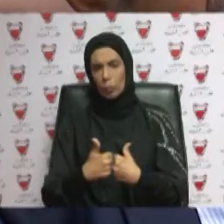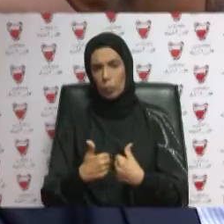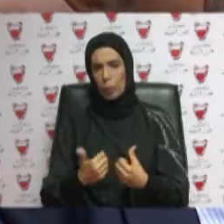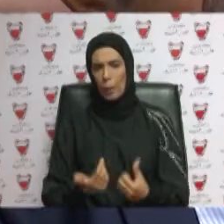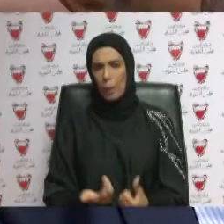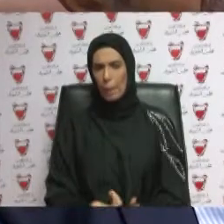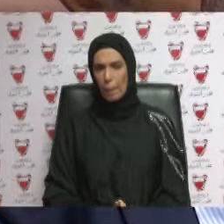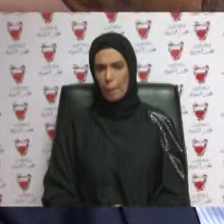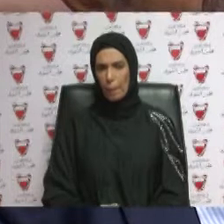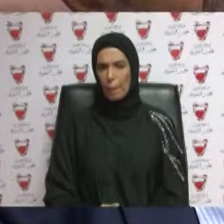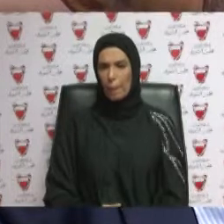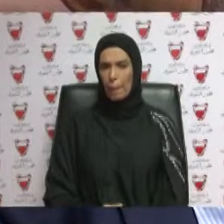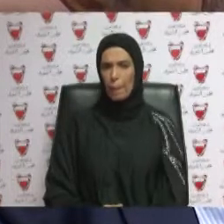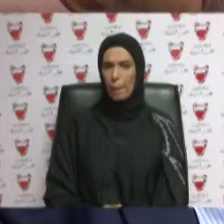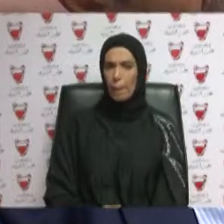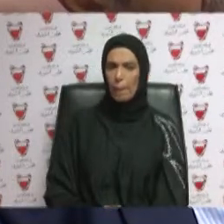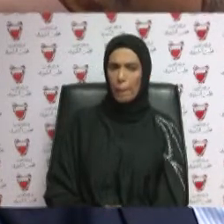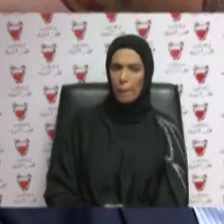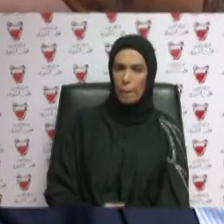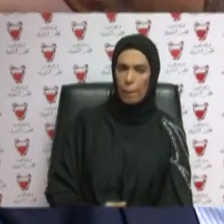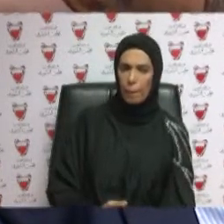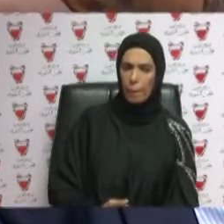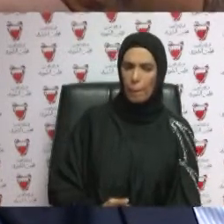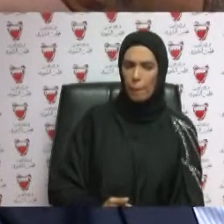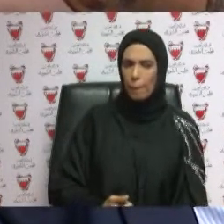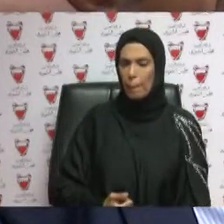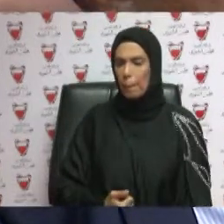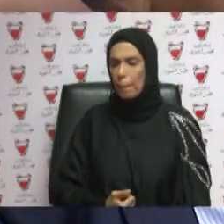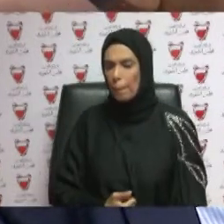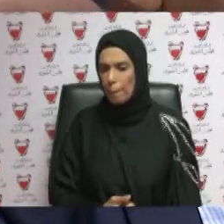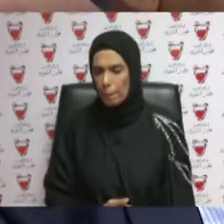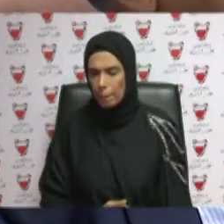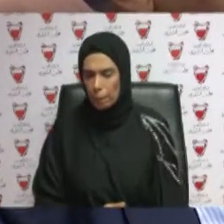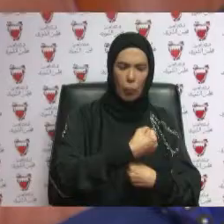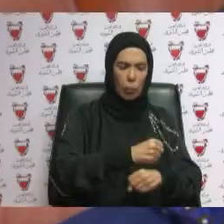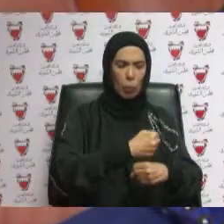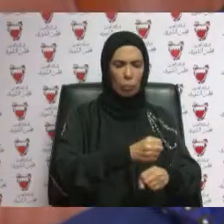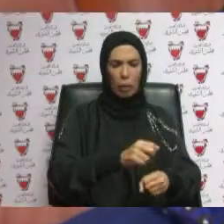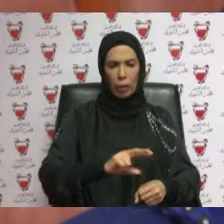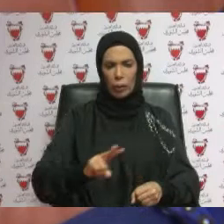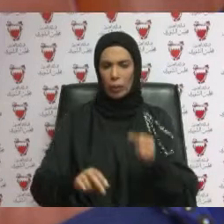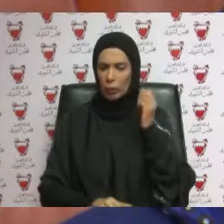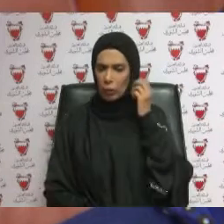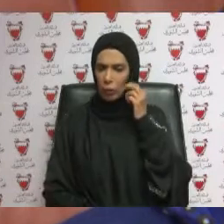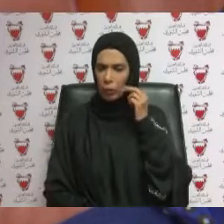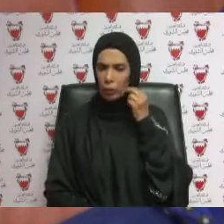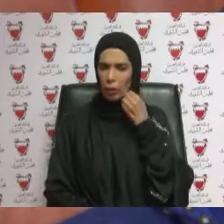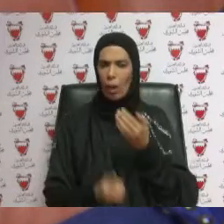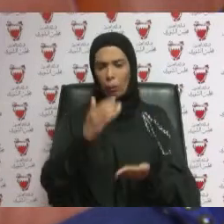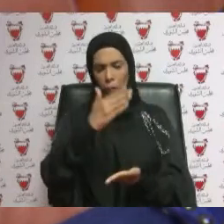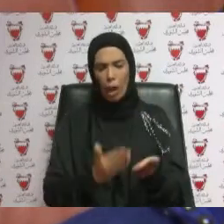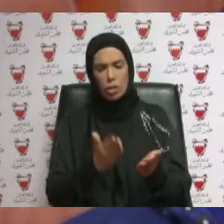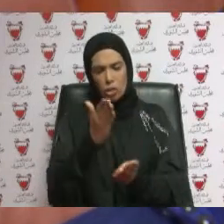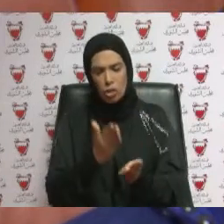المنطقة هي مكتظة وتيجي الخدمات مثلا مثل البلدية ولا أي مكان تقسم